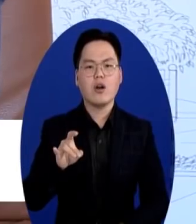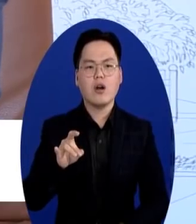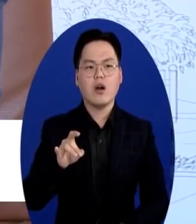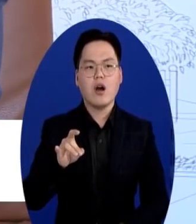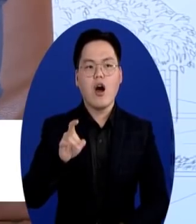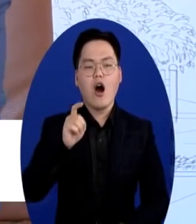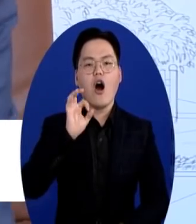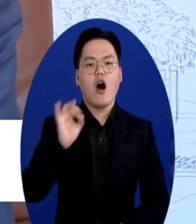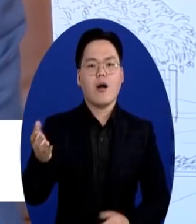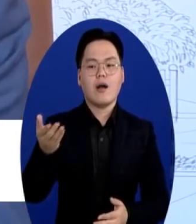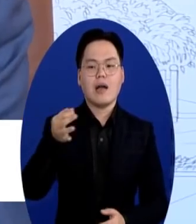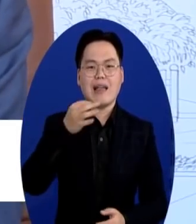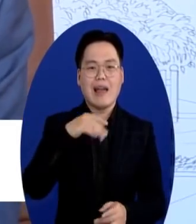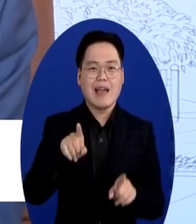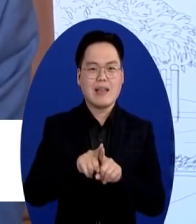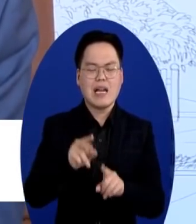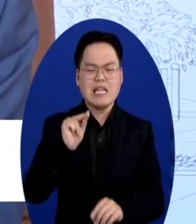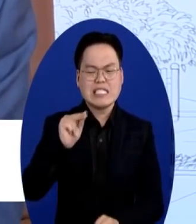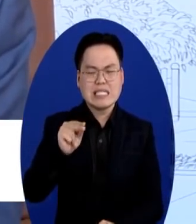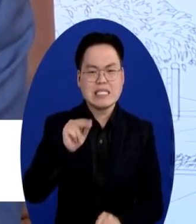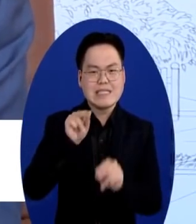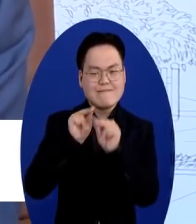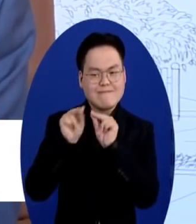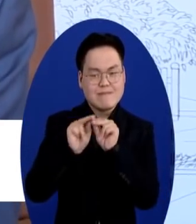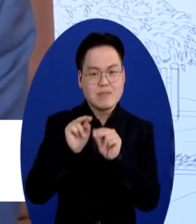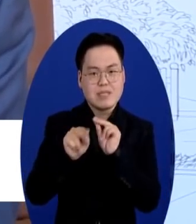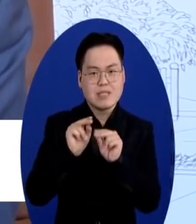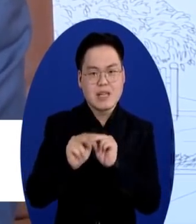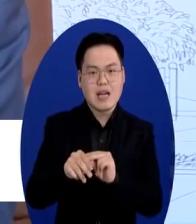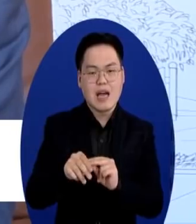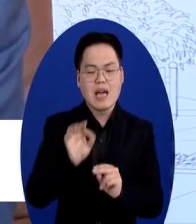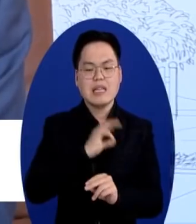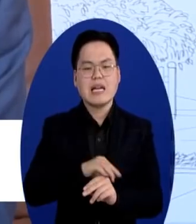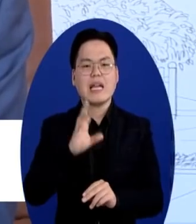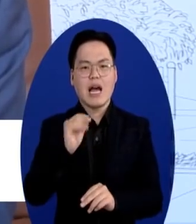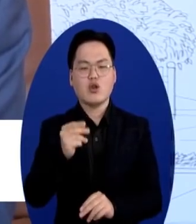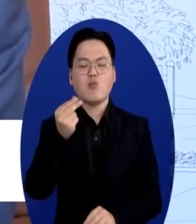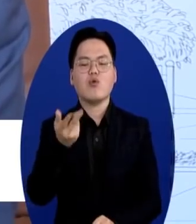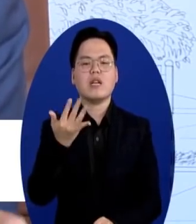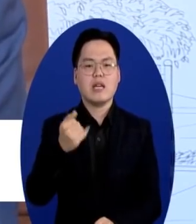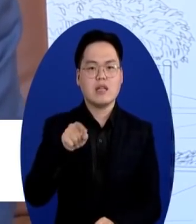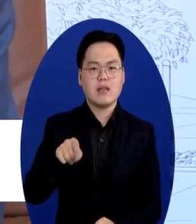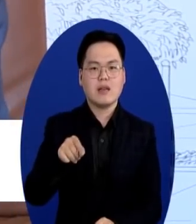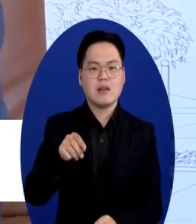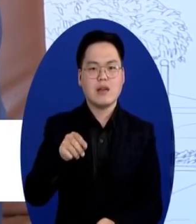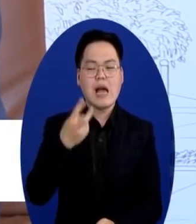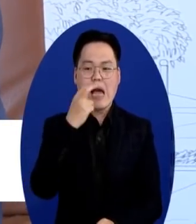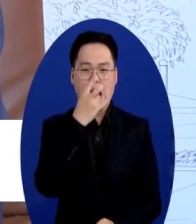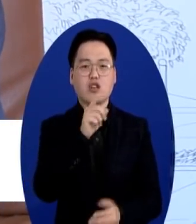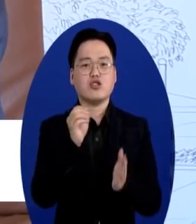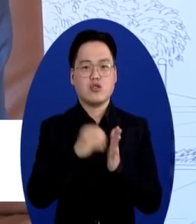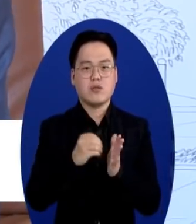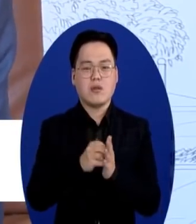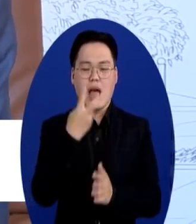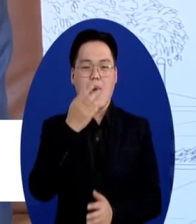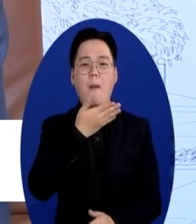хор хэрэглүүлэх гэж байгаа бол энэний чанарт нь хяналт байх хэвээр байна. Хэрэглээнд нь хяналт байх хэвээр байна. Үнэнд нь хяналт байх хэвээр байна. Одоо бол үндсэндээ энэ хяналтгүй